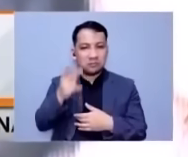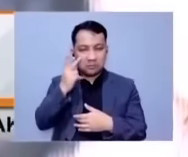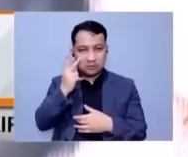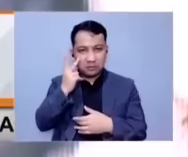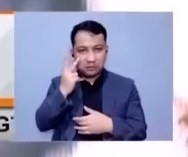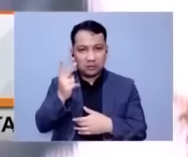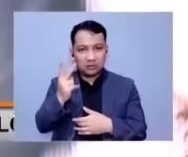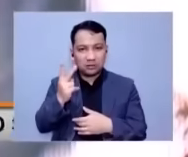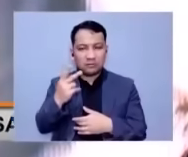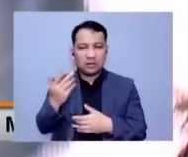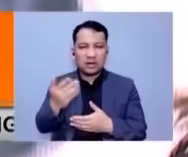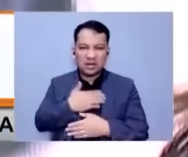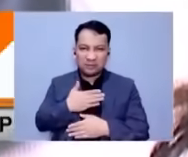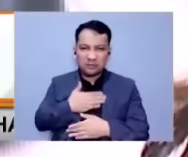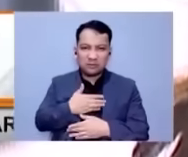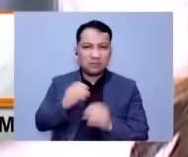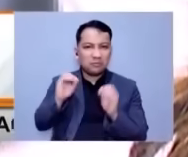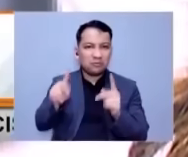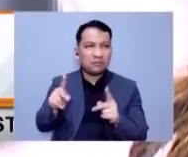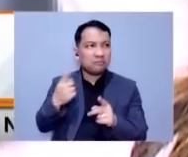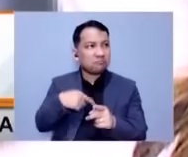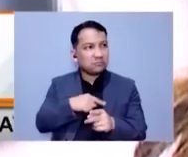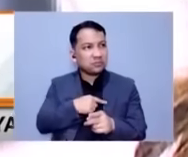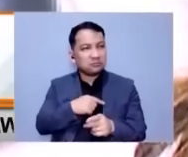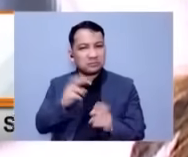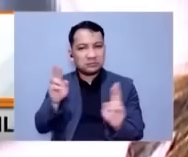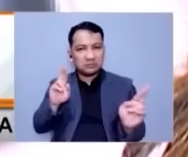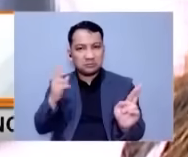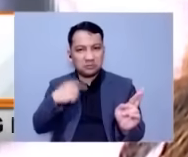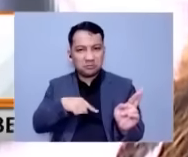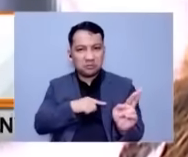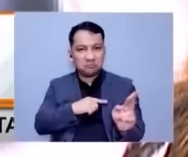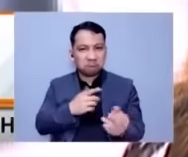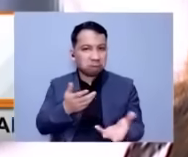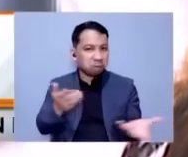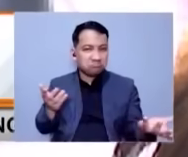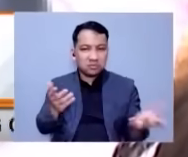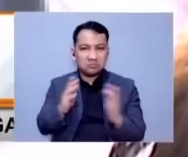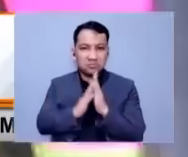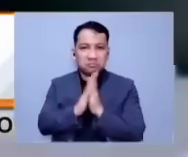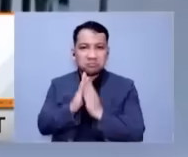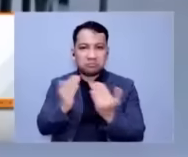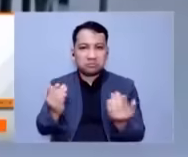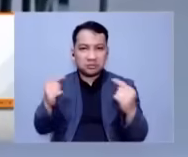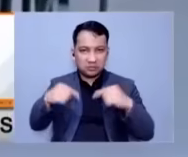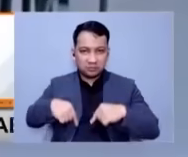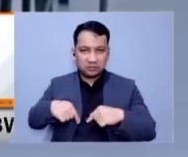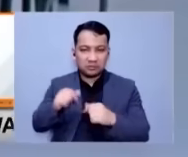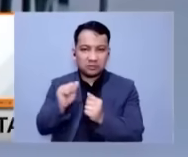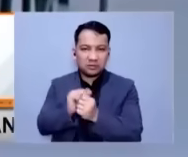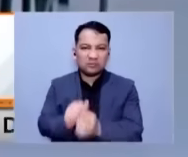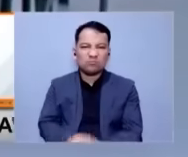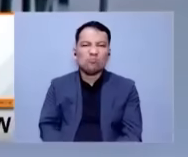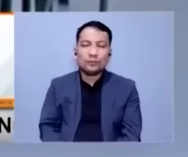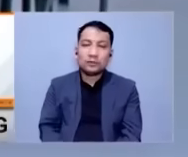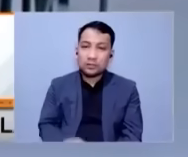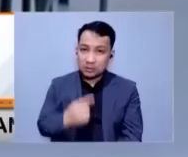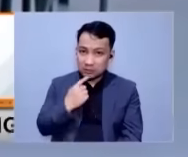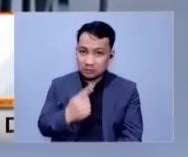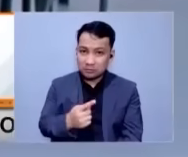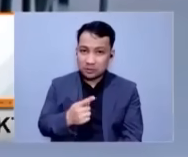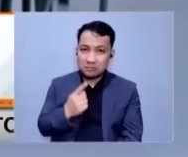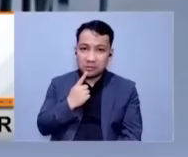saya kasi lahat game yung and everyone is just so excited to be around each other. Speaking of